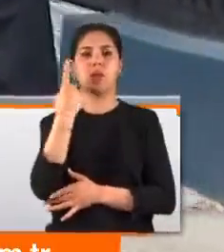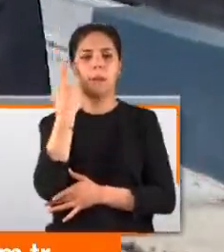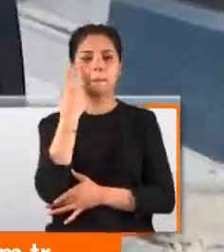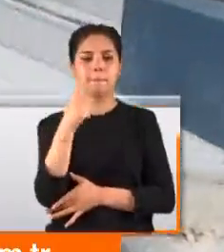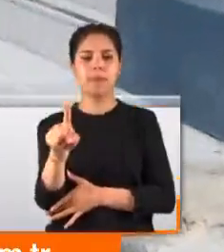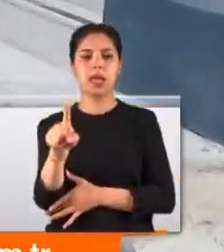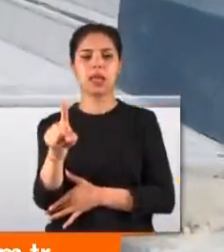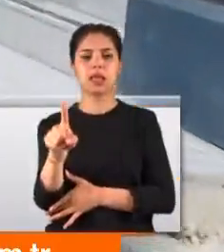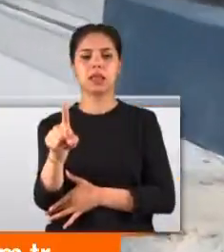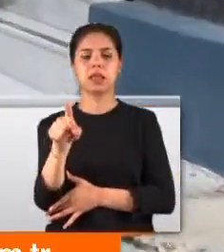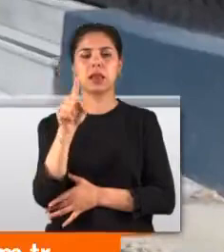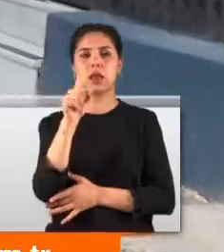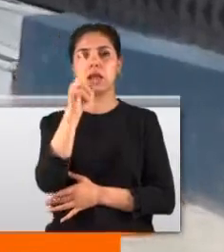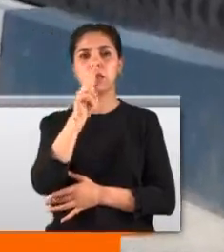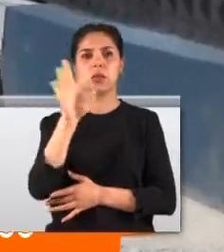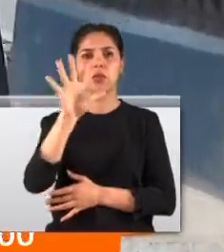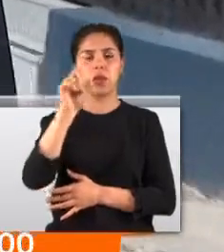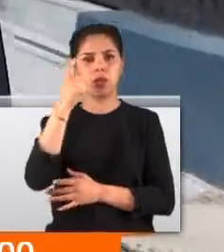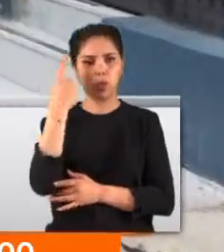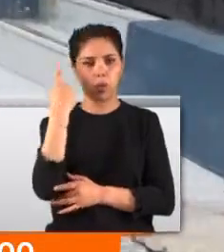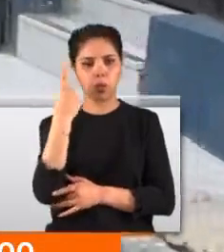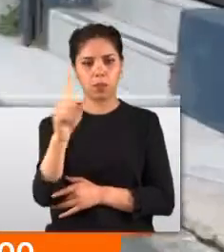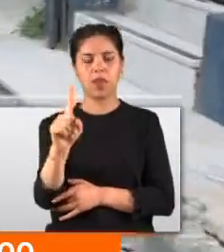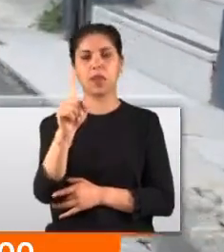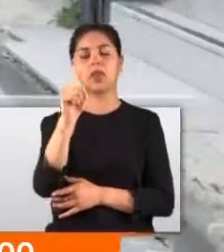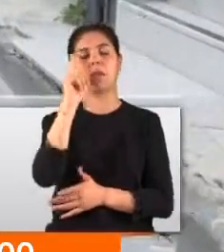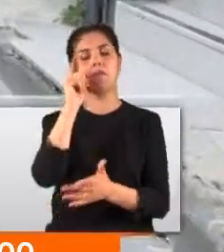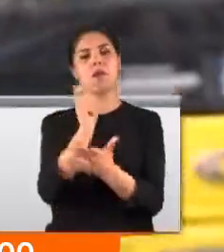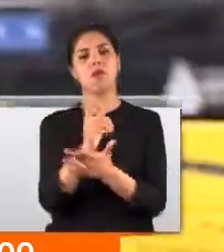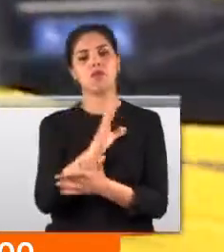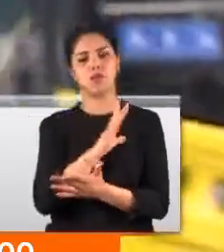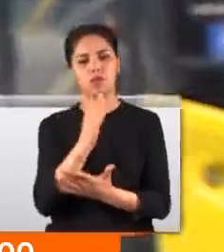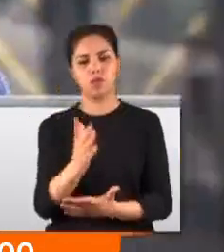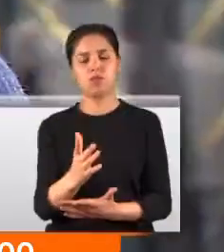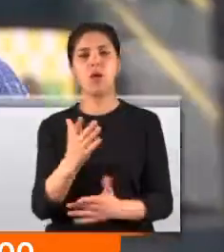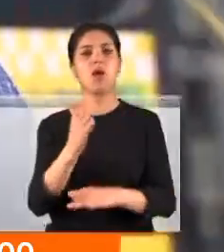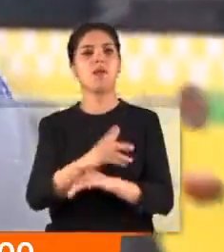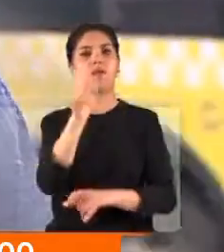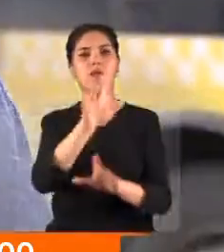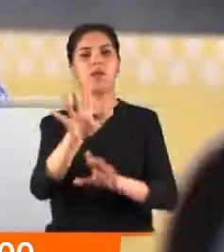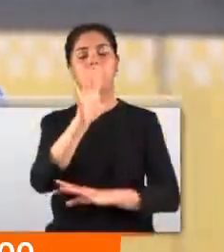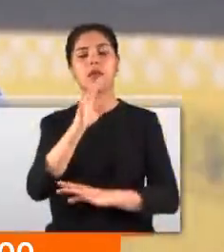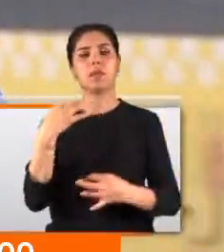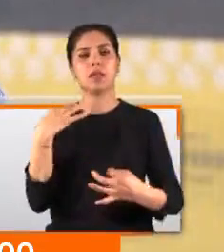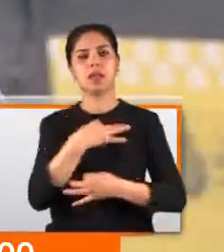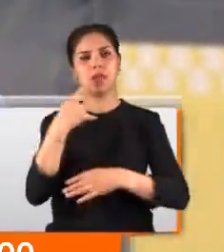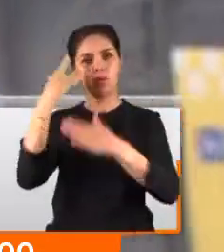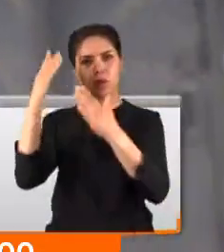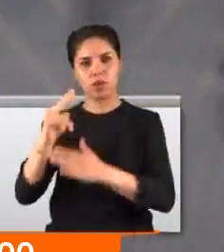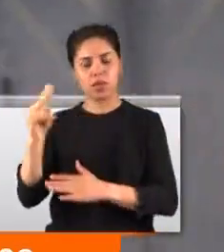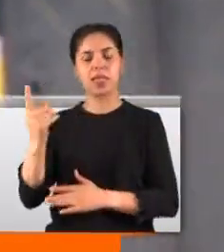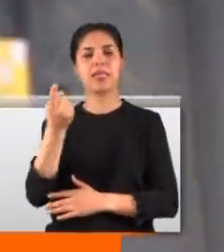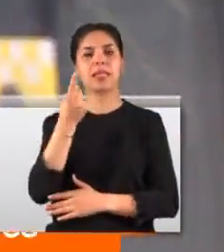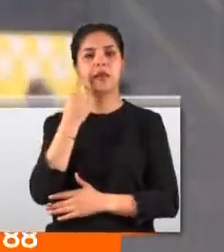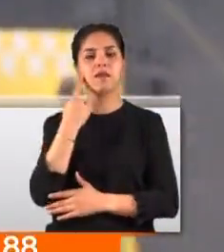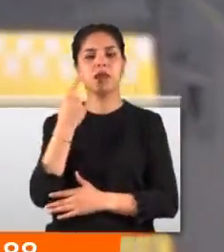989.700 bağımsız bölüm için 259.150 başvuru yapıldı. Vatandaşımız Sayın Cumhurbaşkanımıza, devletimize